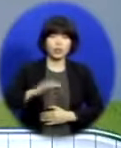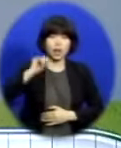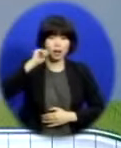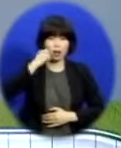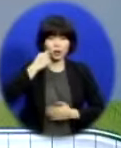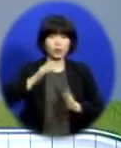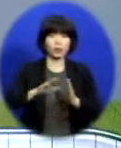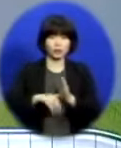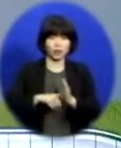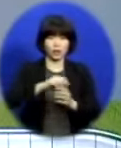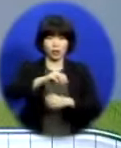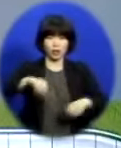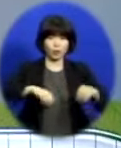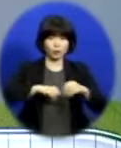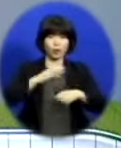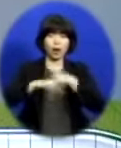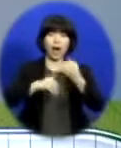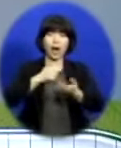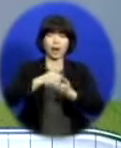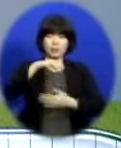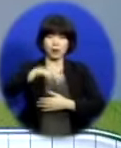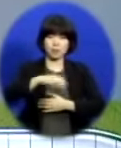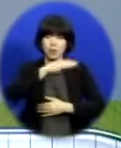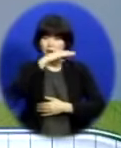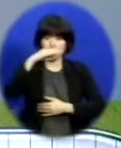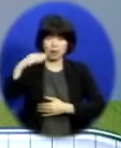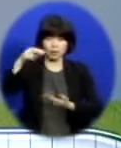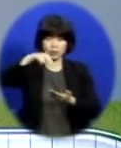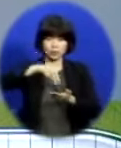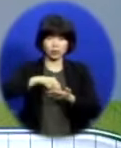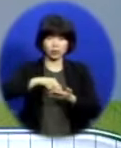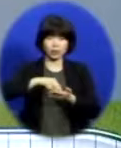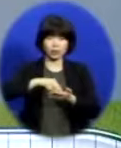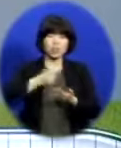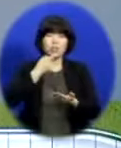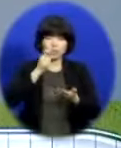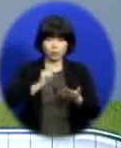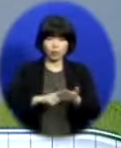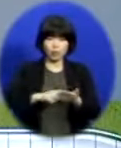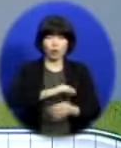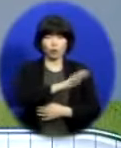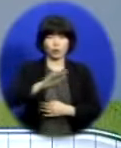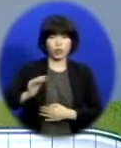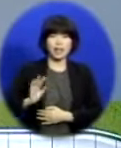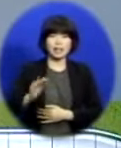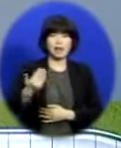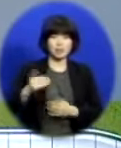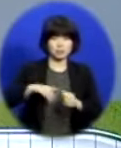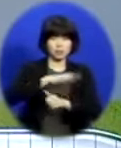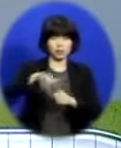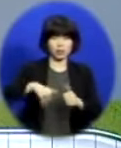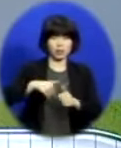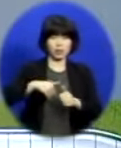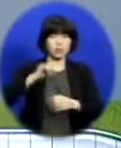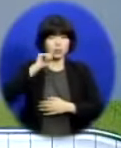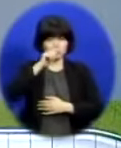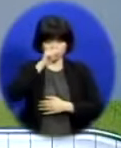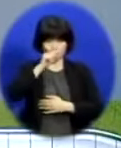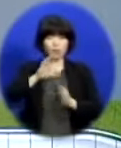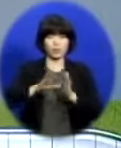때 오히려 하나님 앞에 바로 서기가 쉽고 우리가 형편이 좋을 때 우리의 믿음이